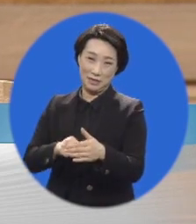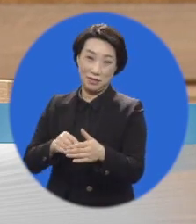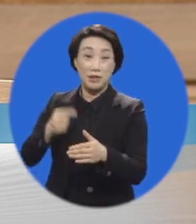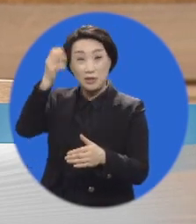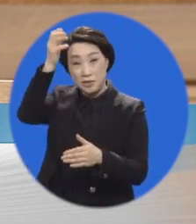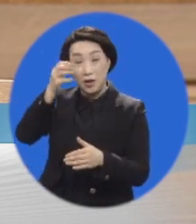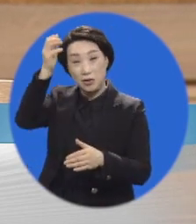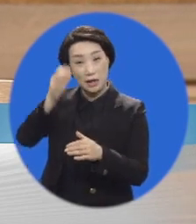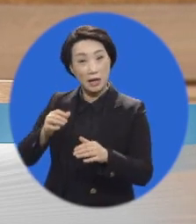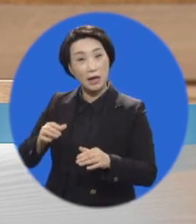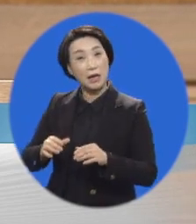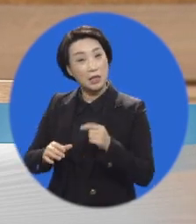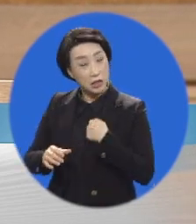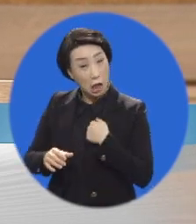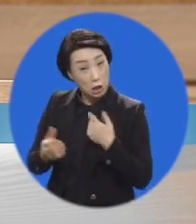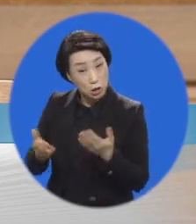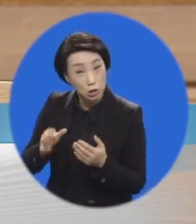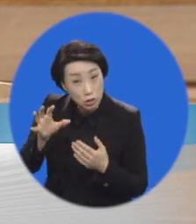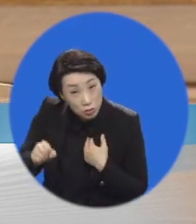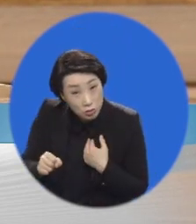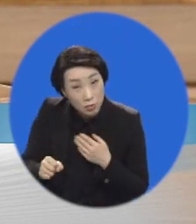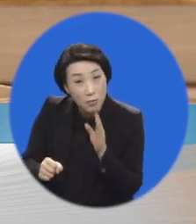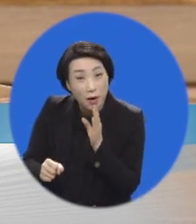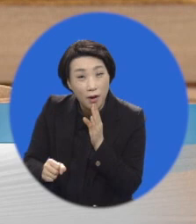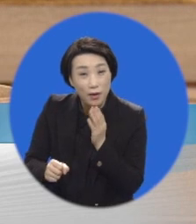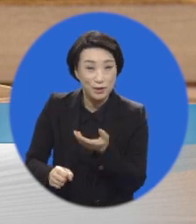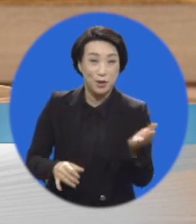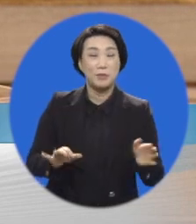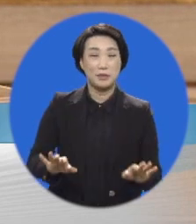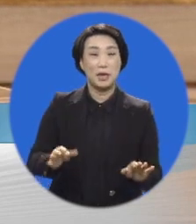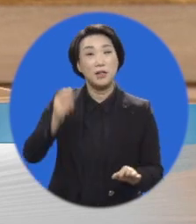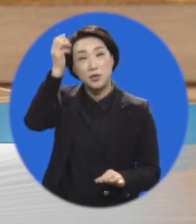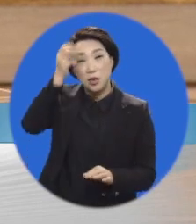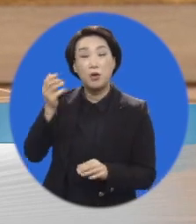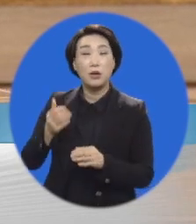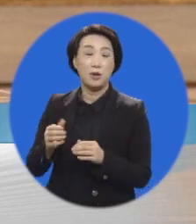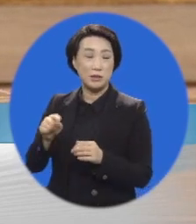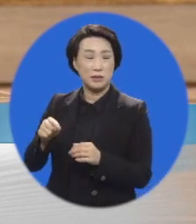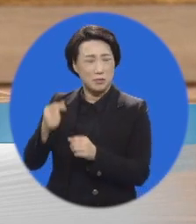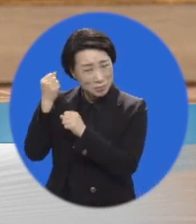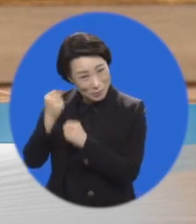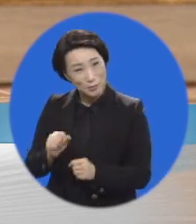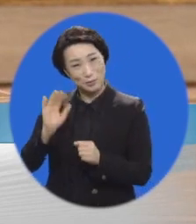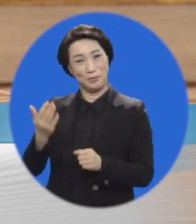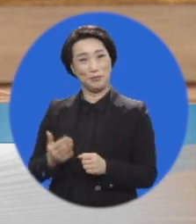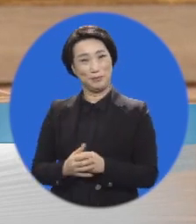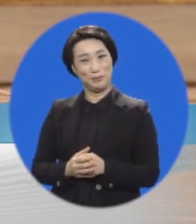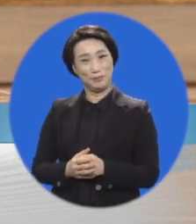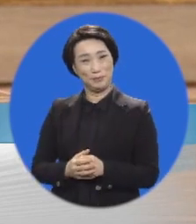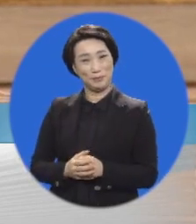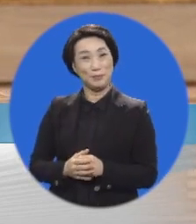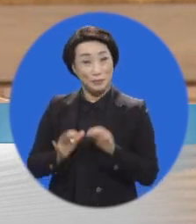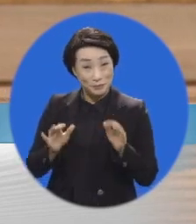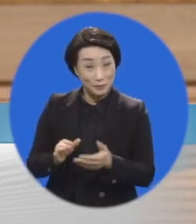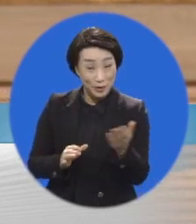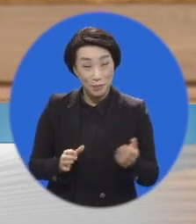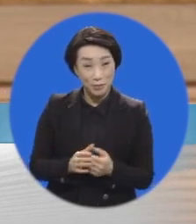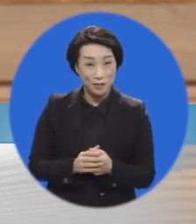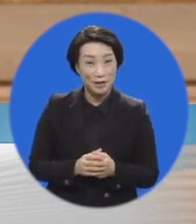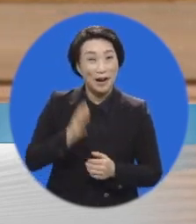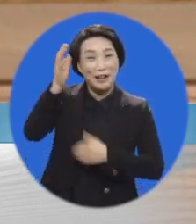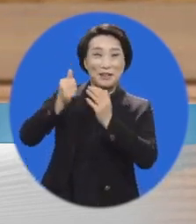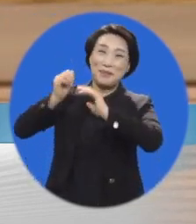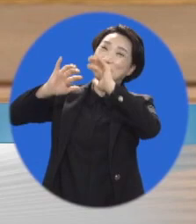영적인 실상이기 때문에 그래서 그냥 영적으로 매달리는 거예요. 예,